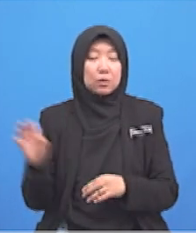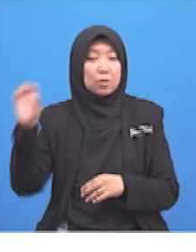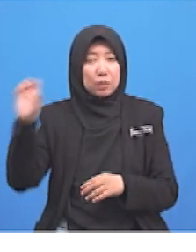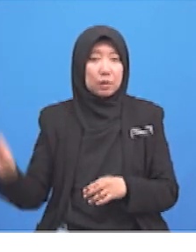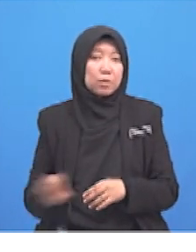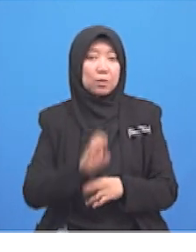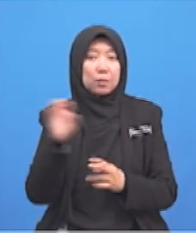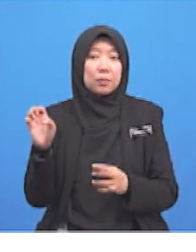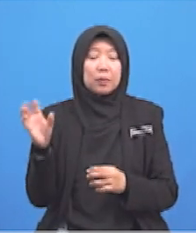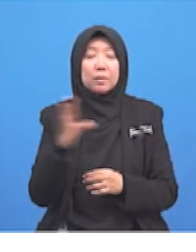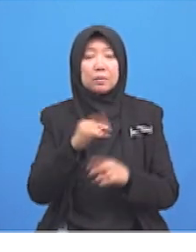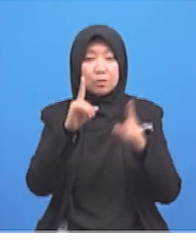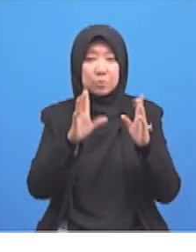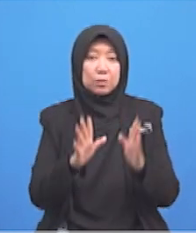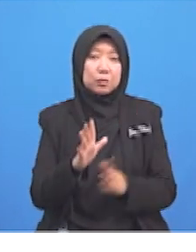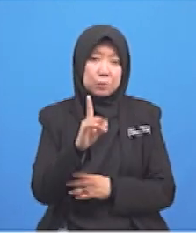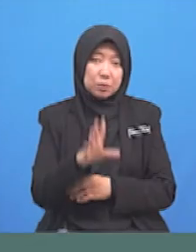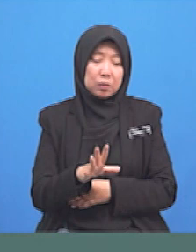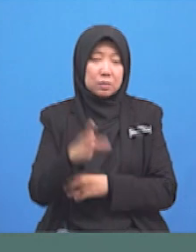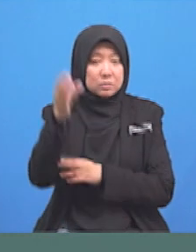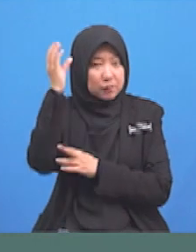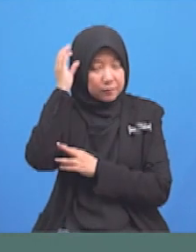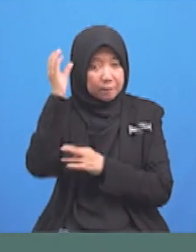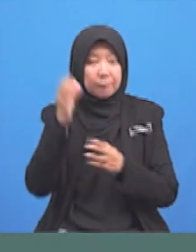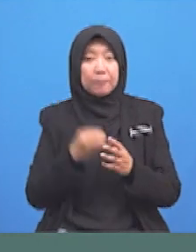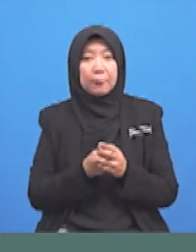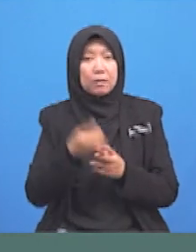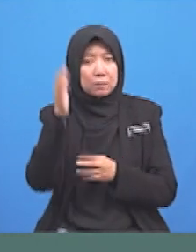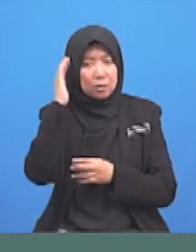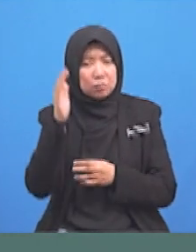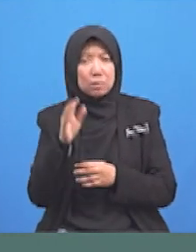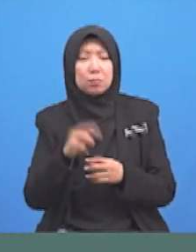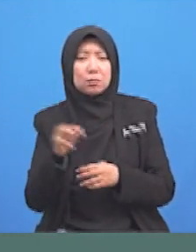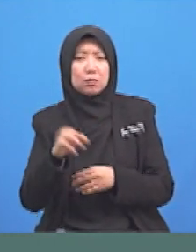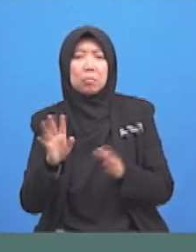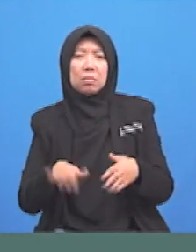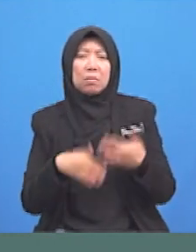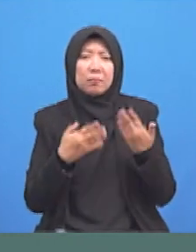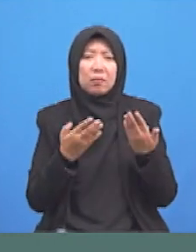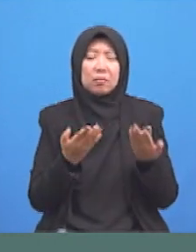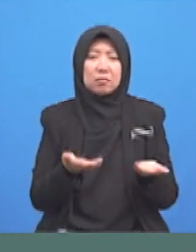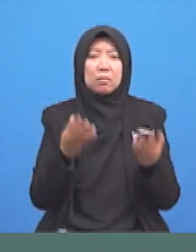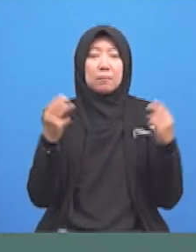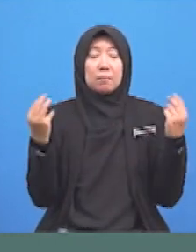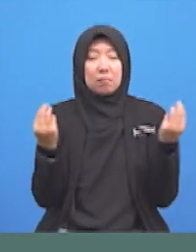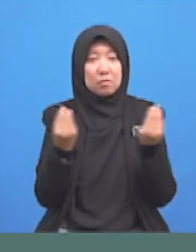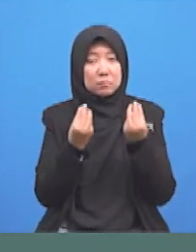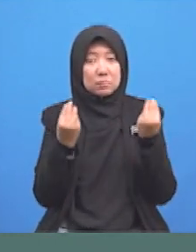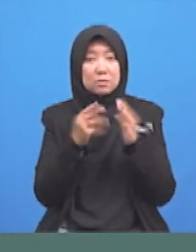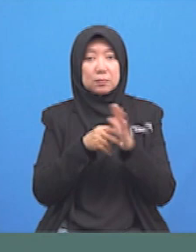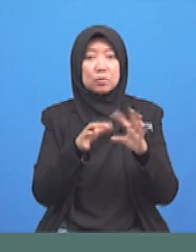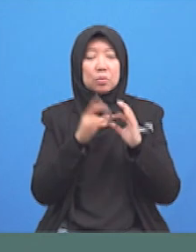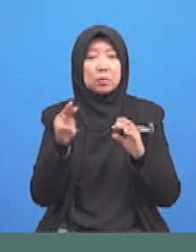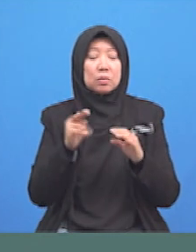dan 1 bangsa Cina. Tahukah murid-murid bagaimanakah Majlis Persekutuan